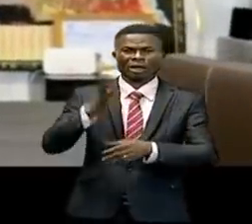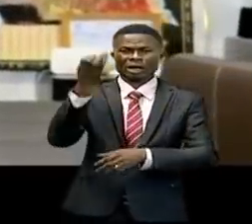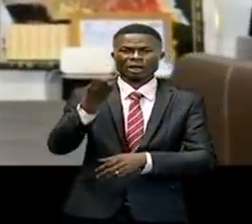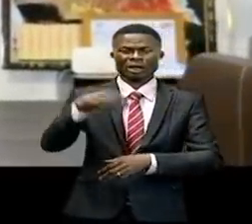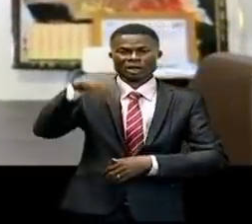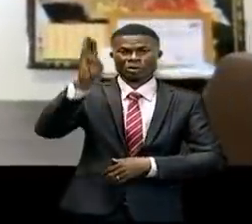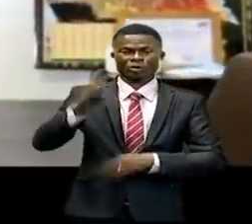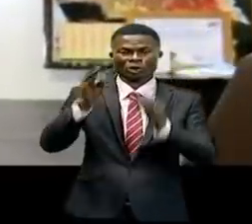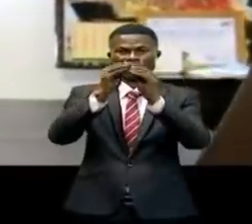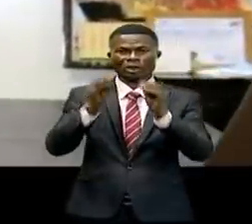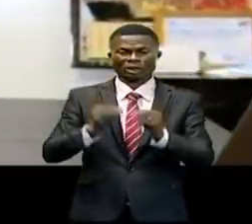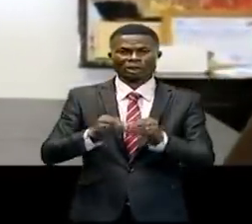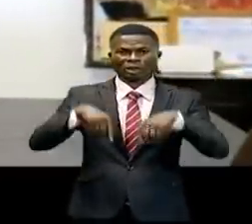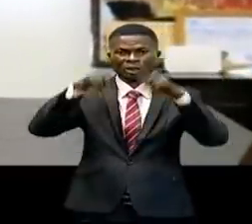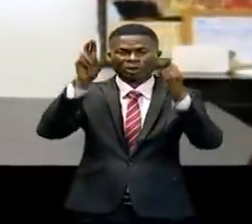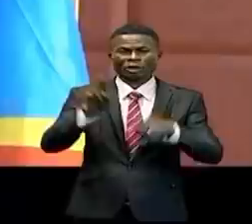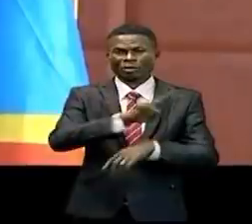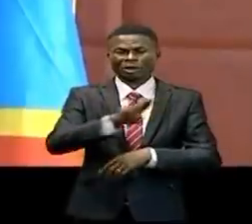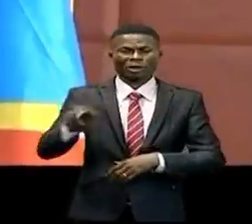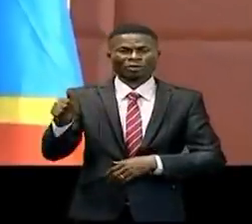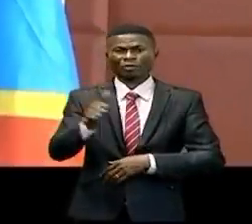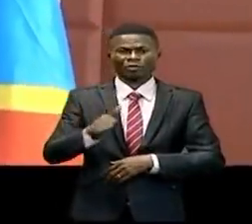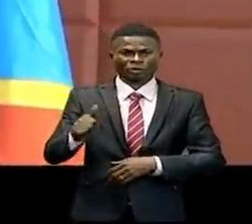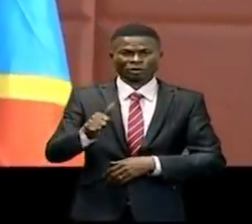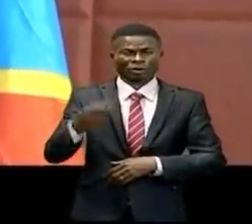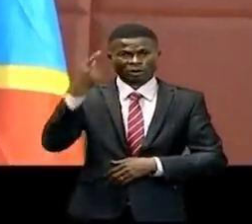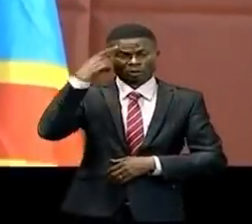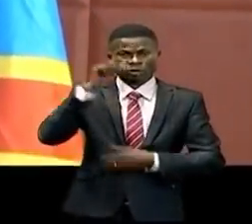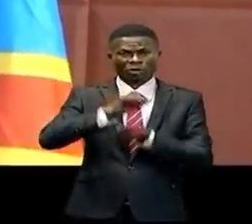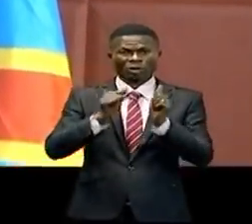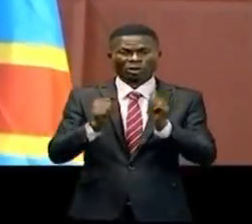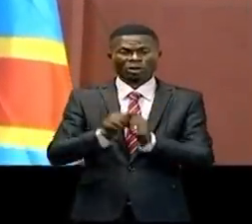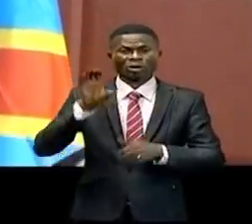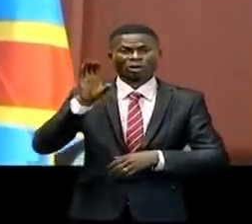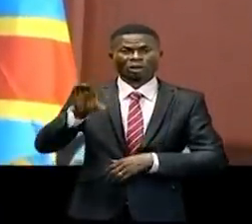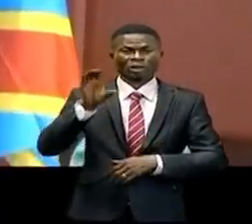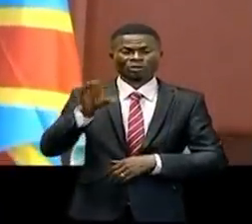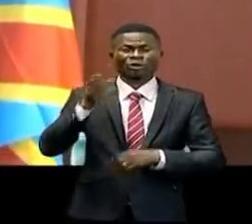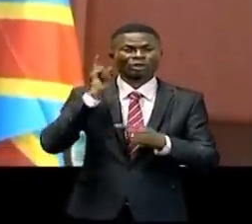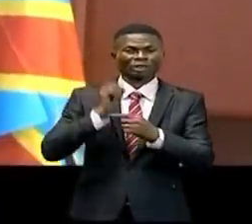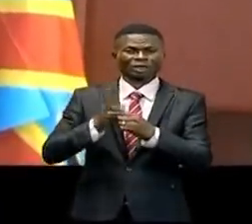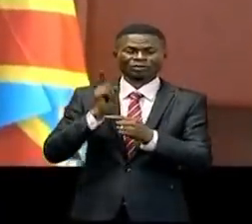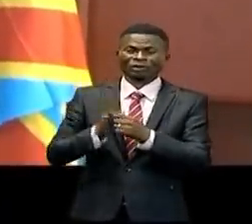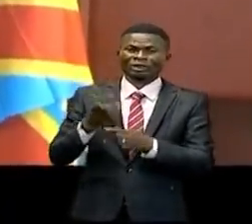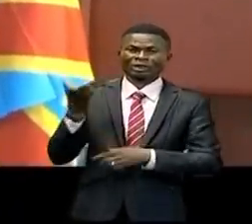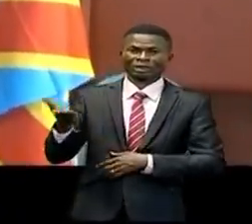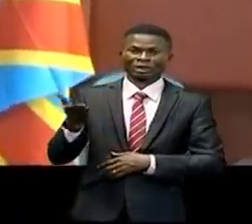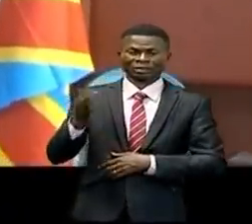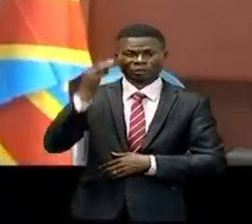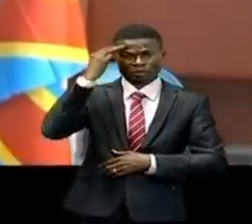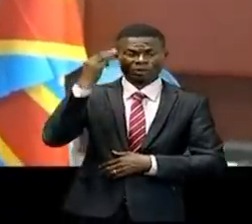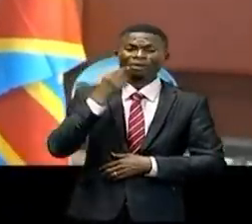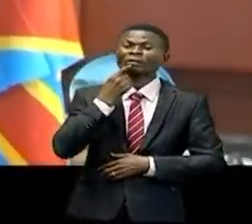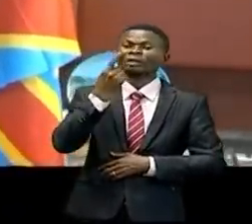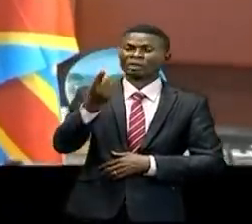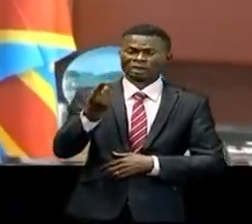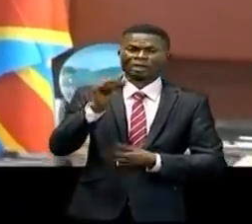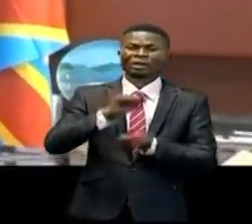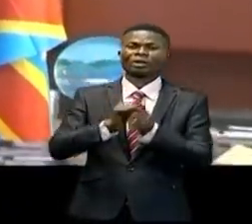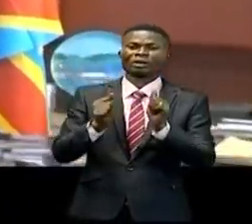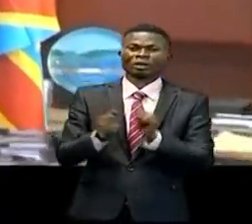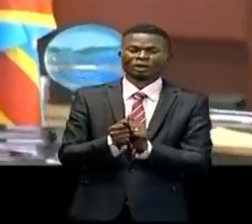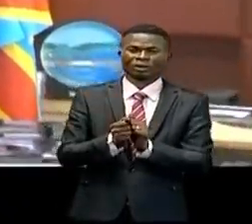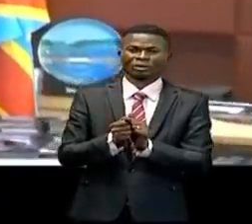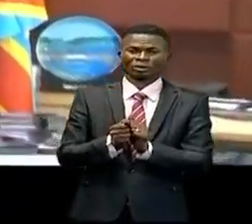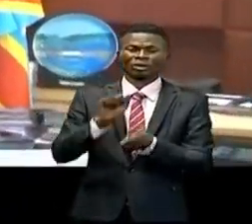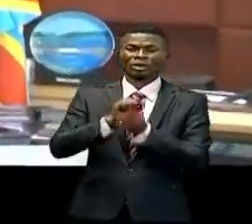du total du bilan 2021. En ce qui concerne les banques en difficulté, le ministre a évoqué la situation de la Freeland